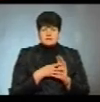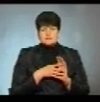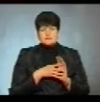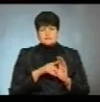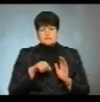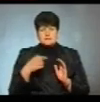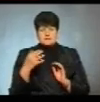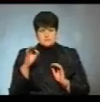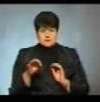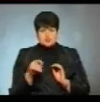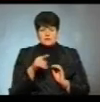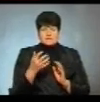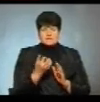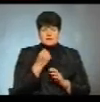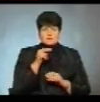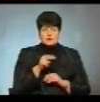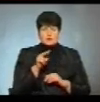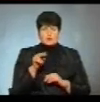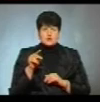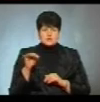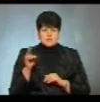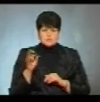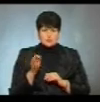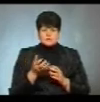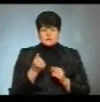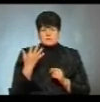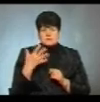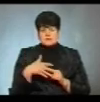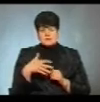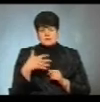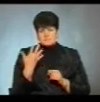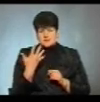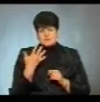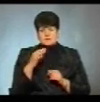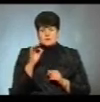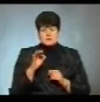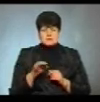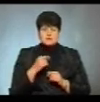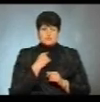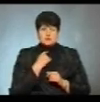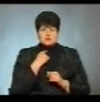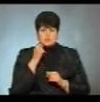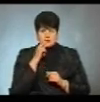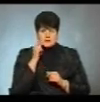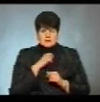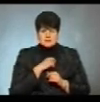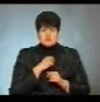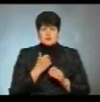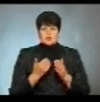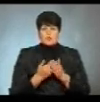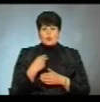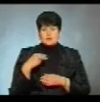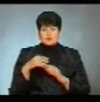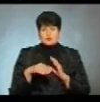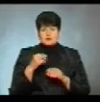59,5%. Тоді виграв народний депутат Петро Порошенко, отримав майже 55% голосів українців. Нового президента